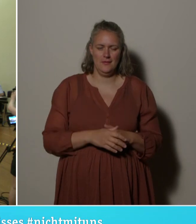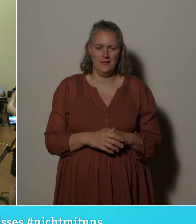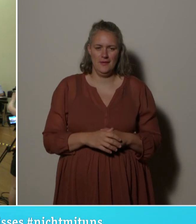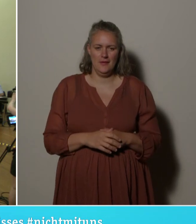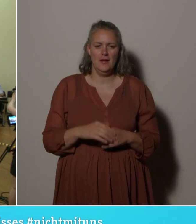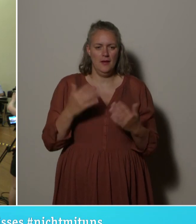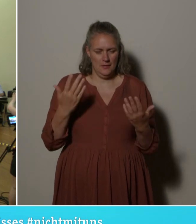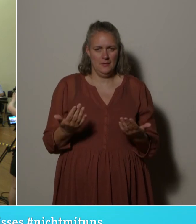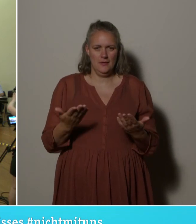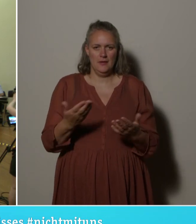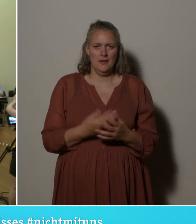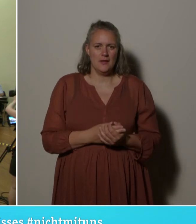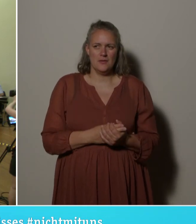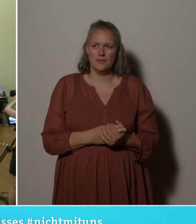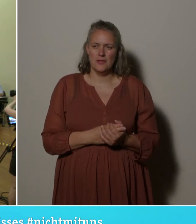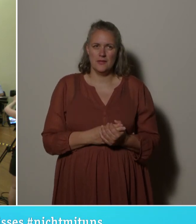bitte.